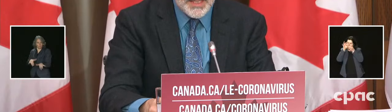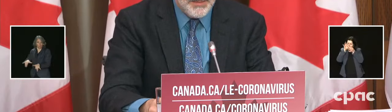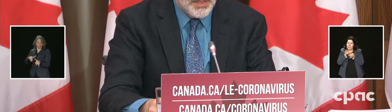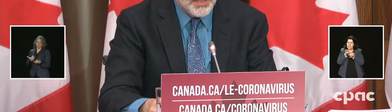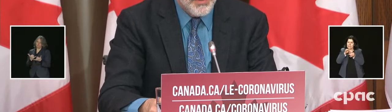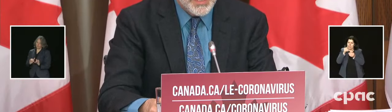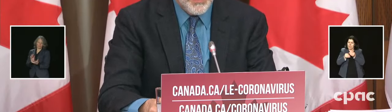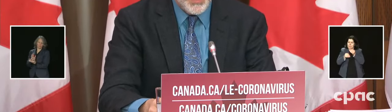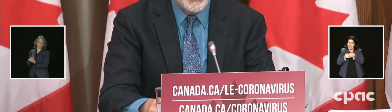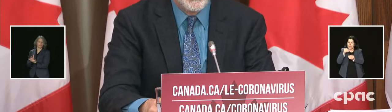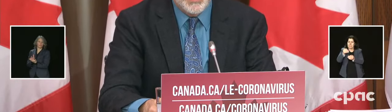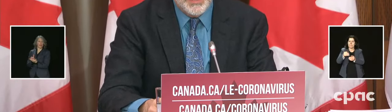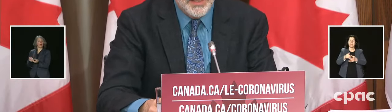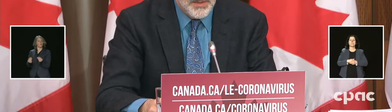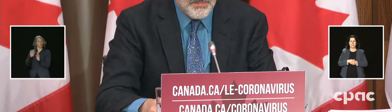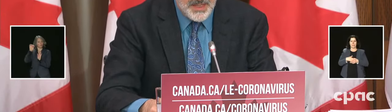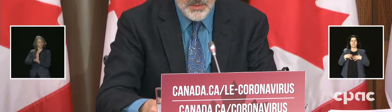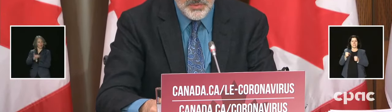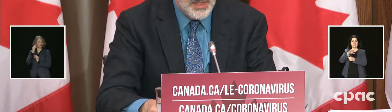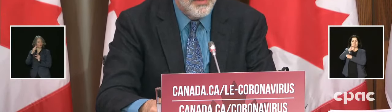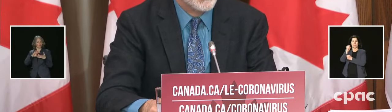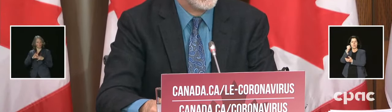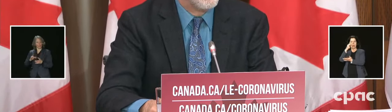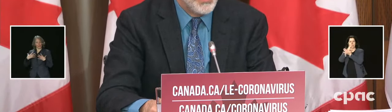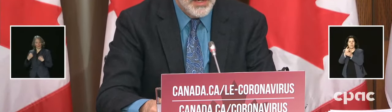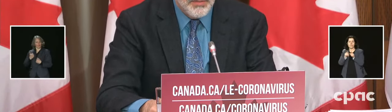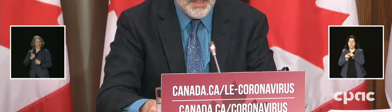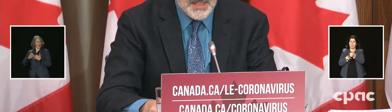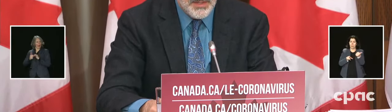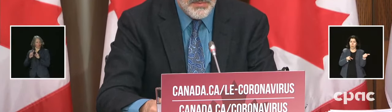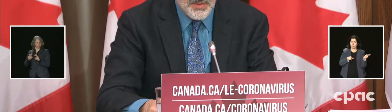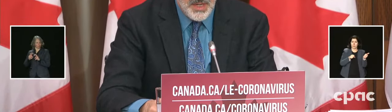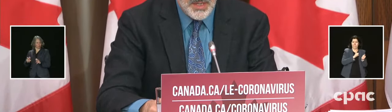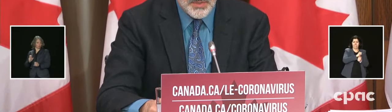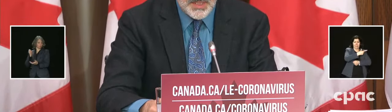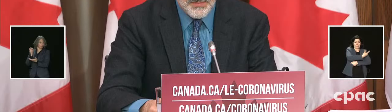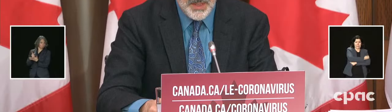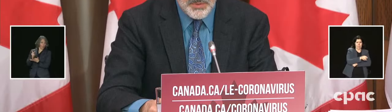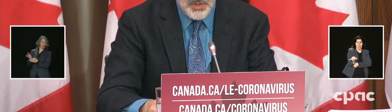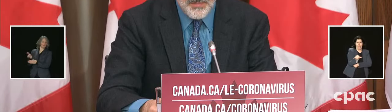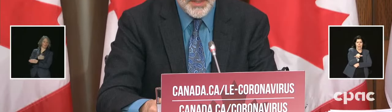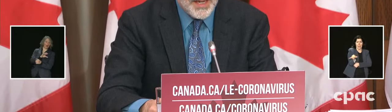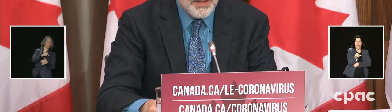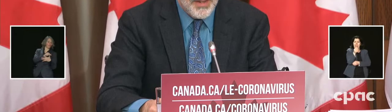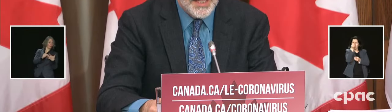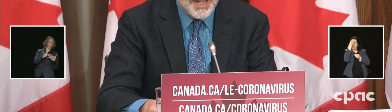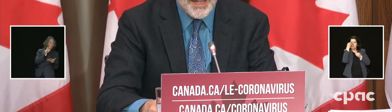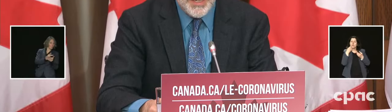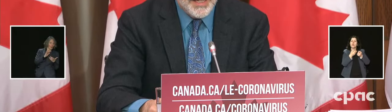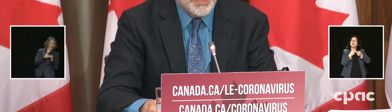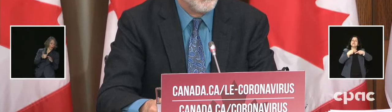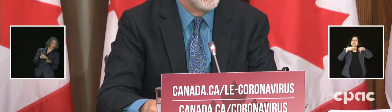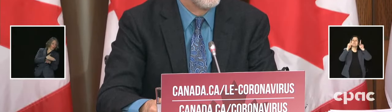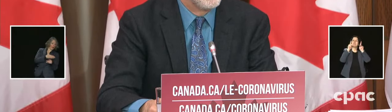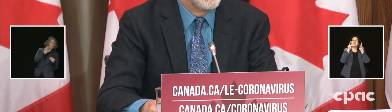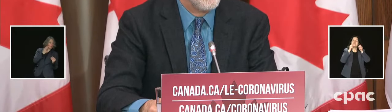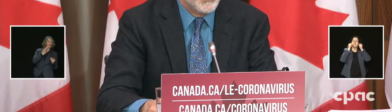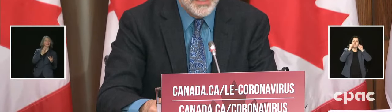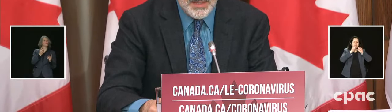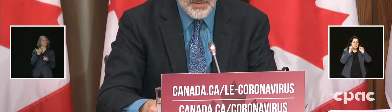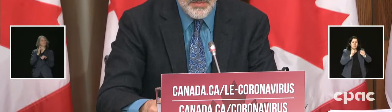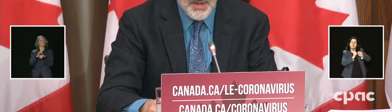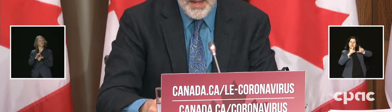sur l'examen de ce vaccin par Santé Canada et de tous les vaccins contre la COVID-19 sont disponibles sur le portail des vaccins et traitements contre